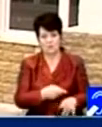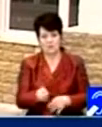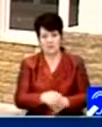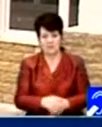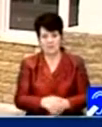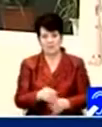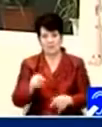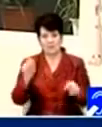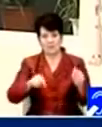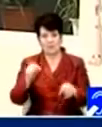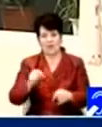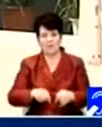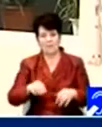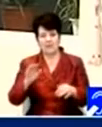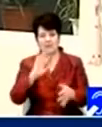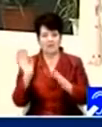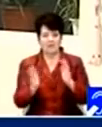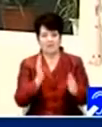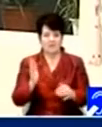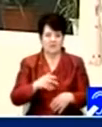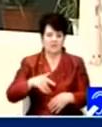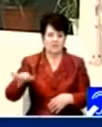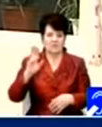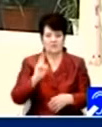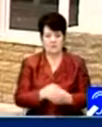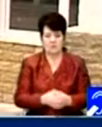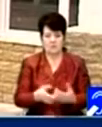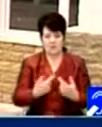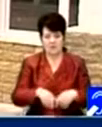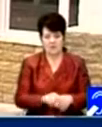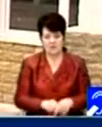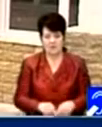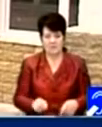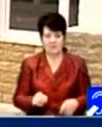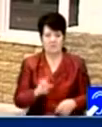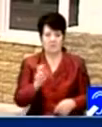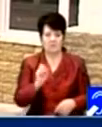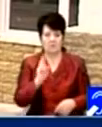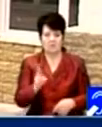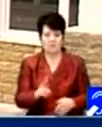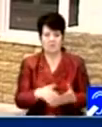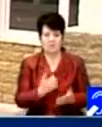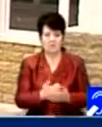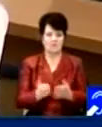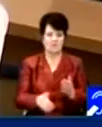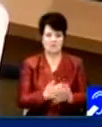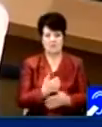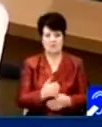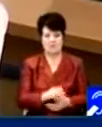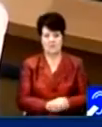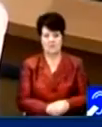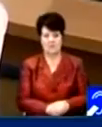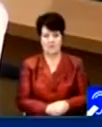prin ploaie, prin vânt. Acum, atât blocul claselor primare, atât cât sala de sport, cât blocul principal, am renovat băile în școală.